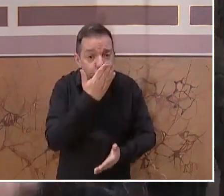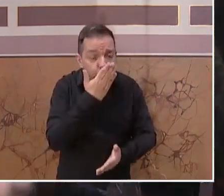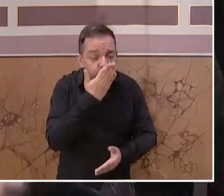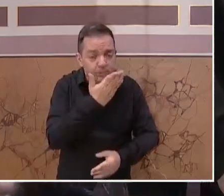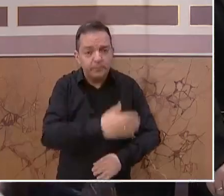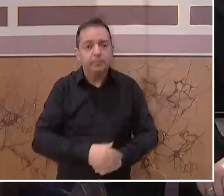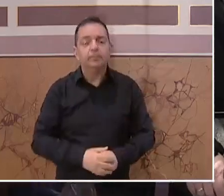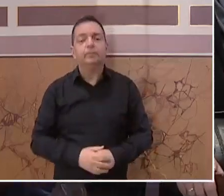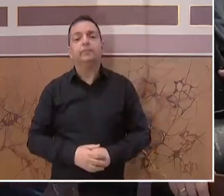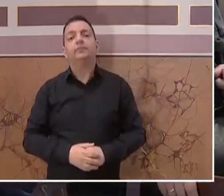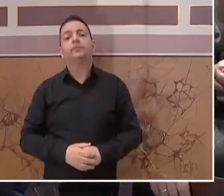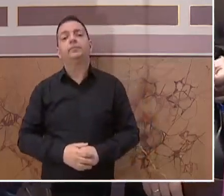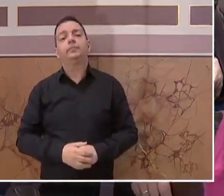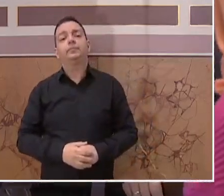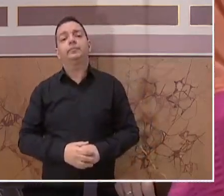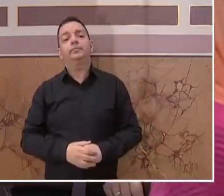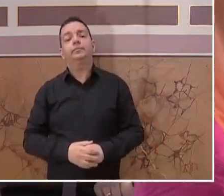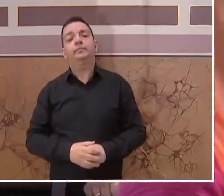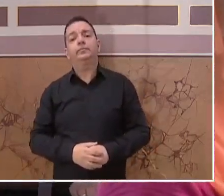Και θεωρούμε